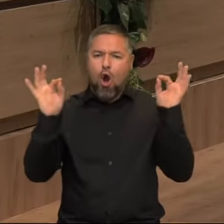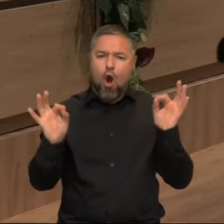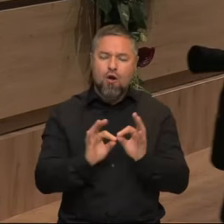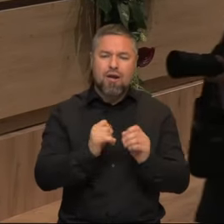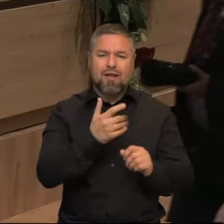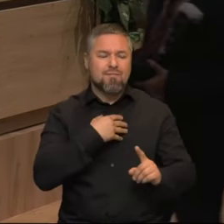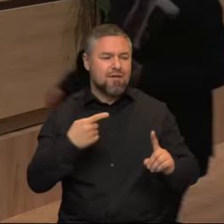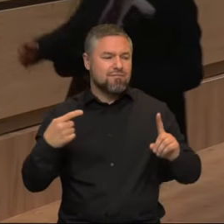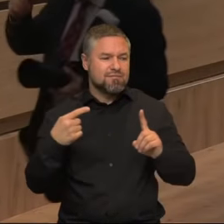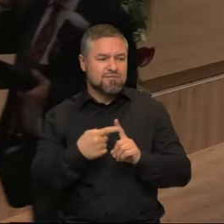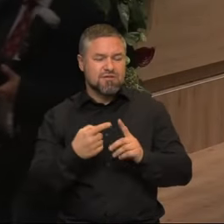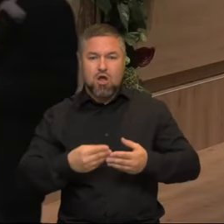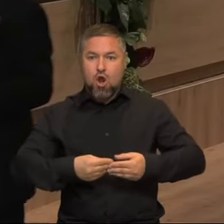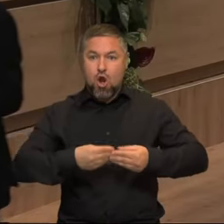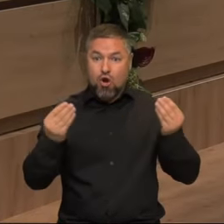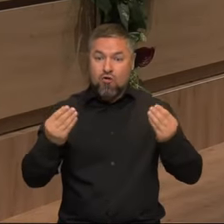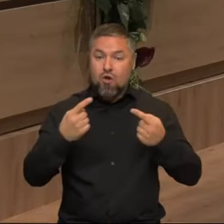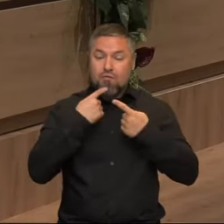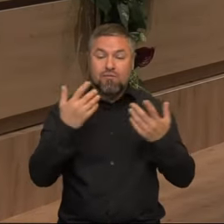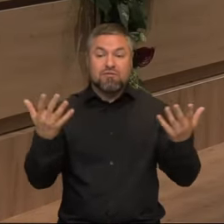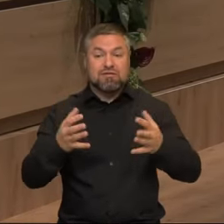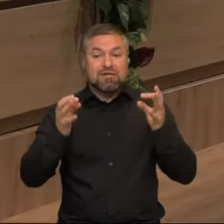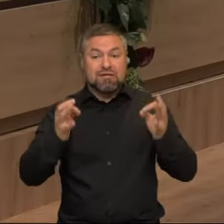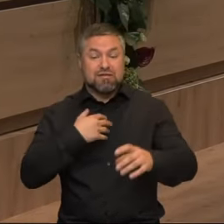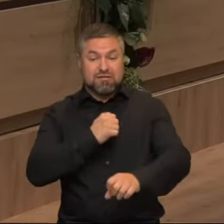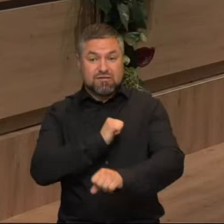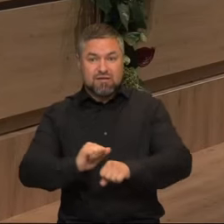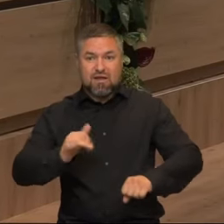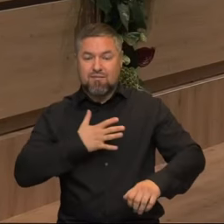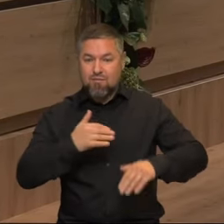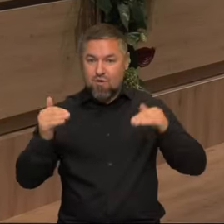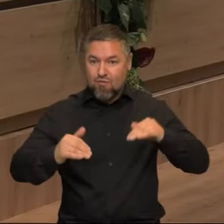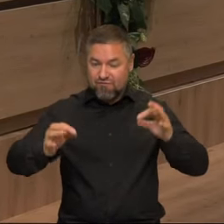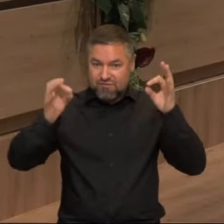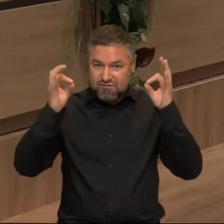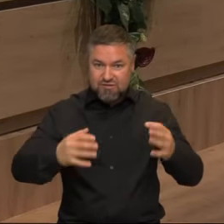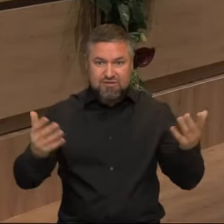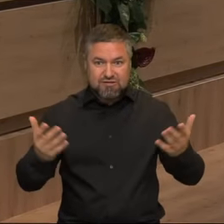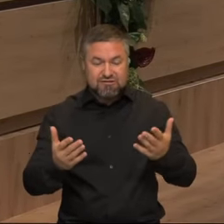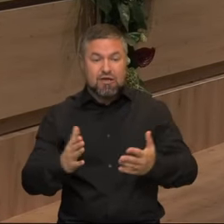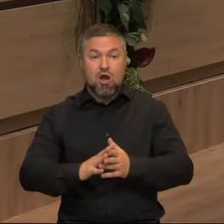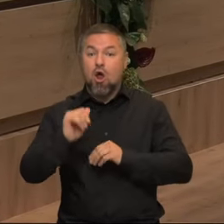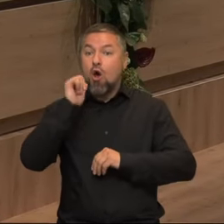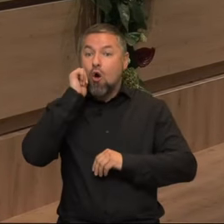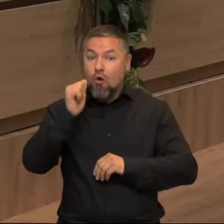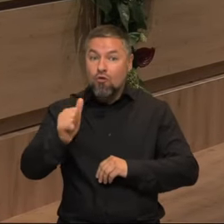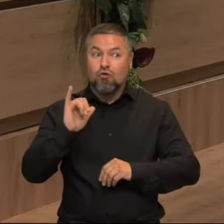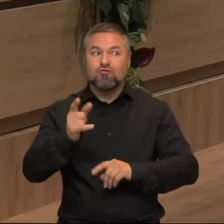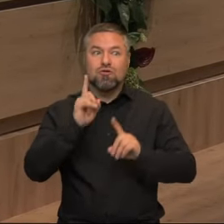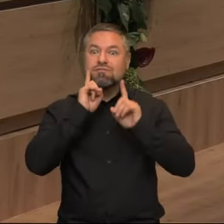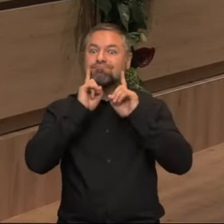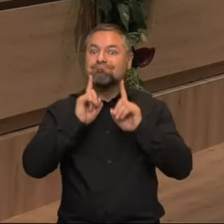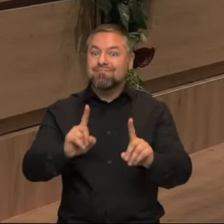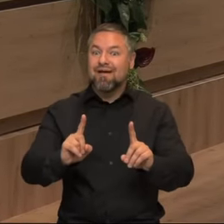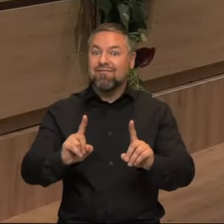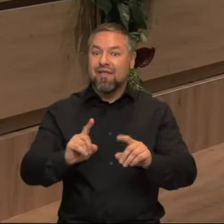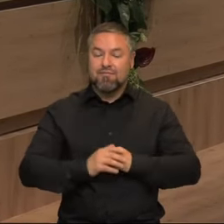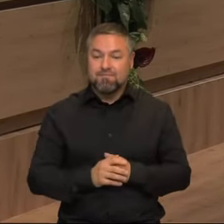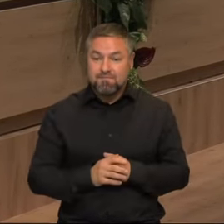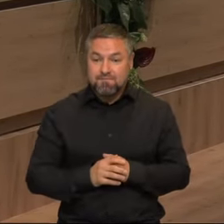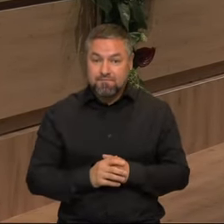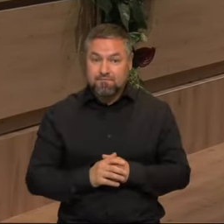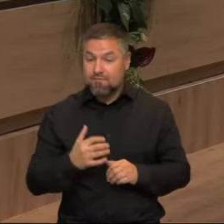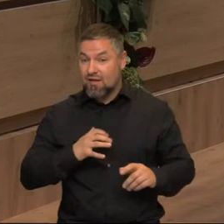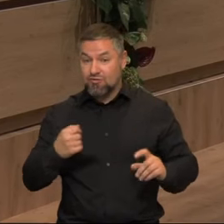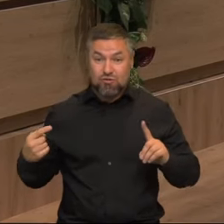są wyzwania i perspektywy rozwoju. Powiem, gdzie w tej chwili jesteśmy, jakie mamy możliwości teraz, gdzie będziemy jutro, co jest realistyczne, a w